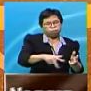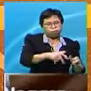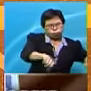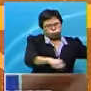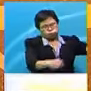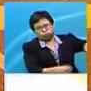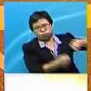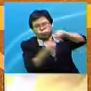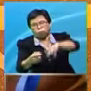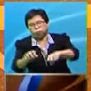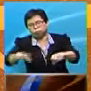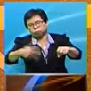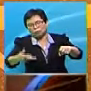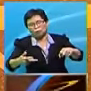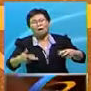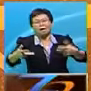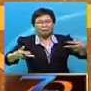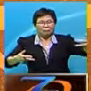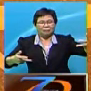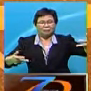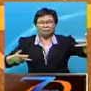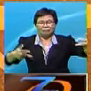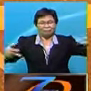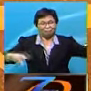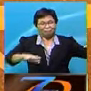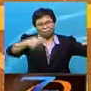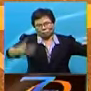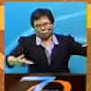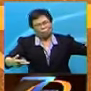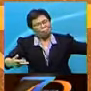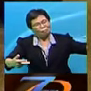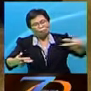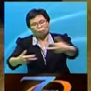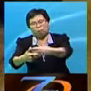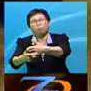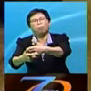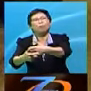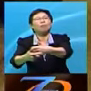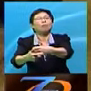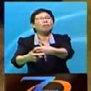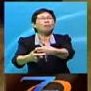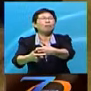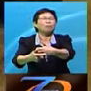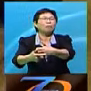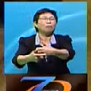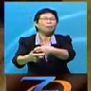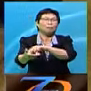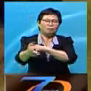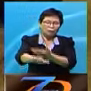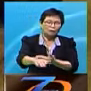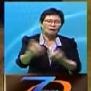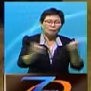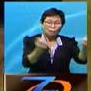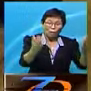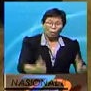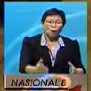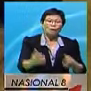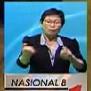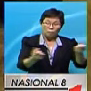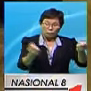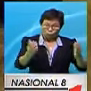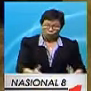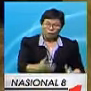dan terjatuh. Sebuah kereta yang berada di laluan tersebut gagal mengelak dan merempuh mangsa. Pemandu kenderaan